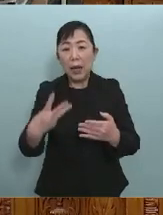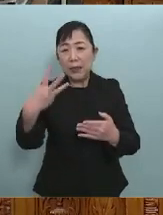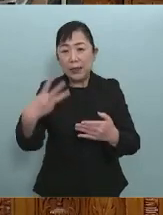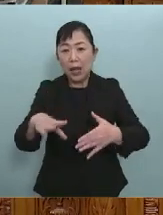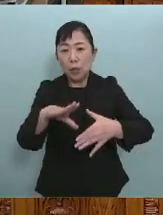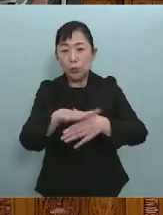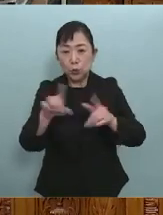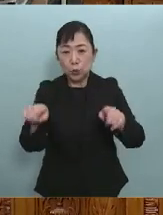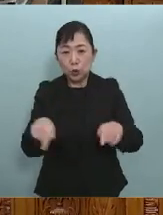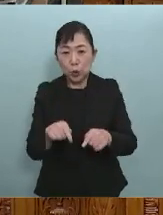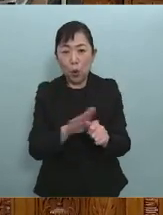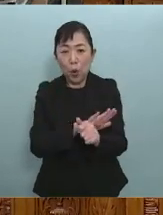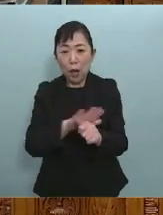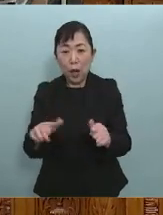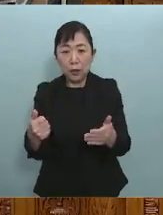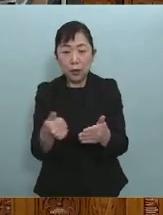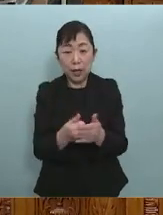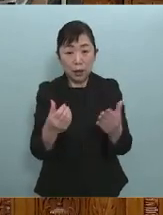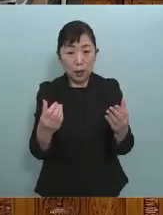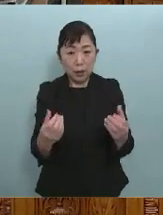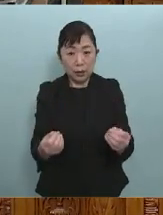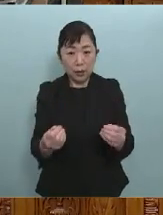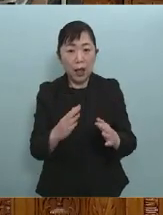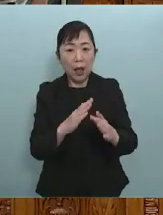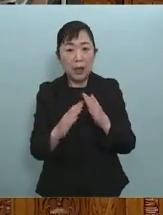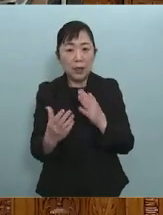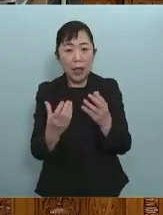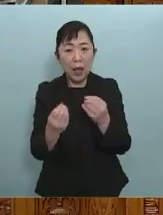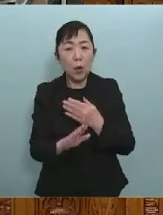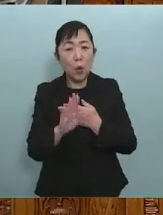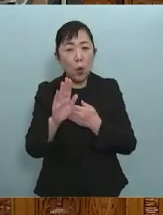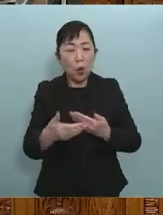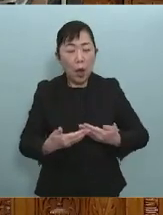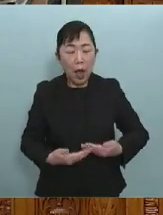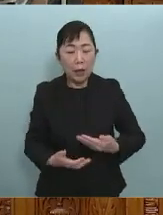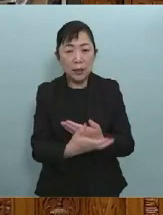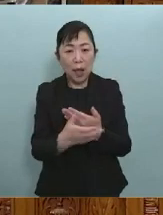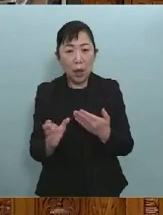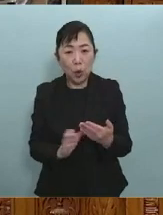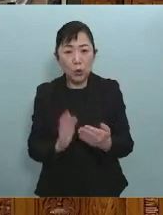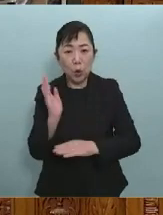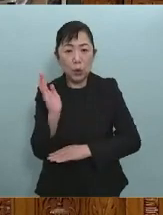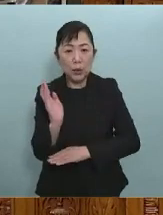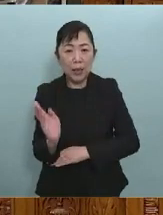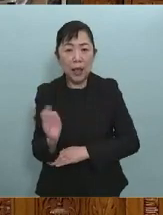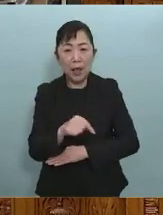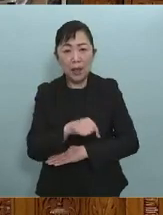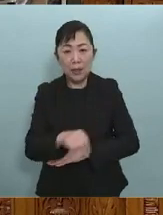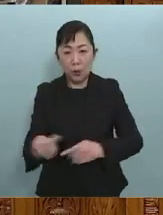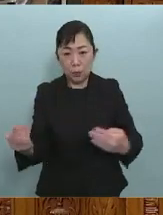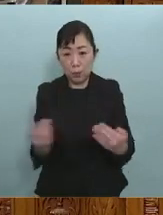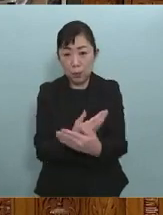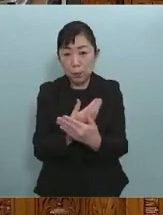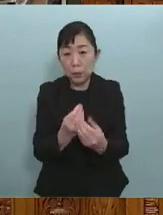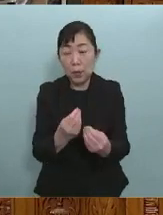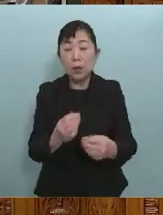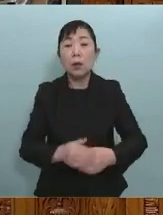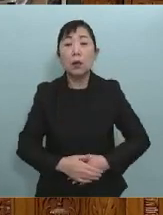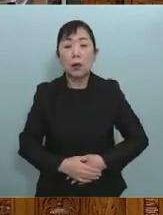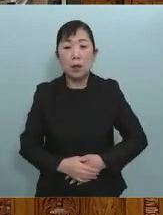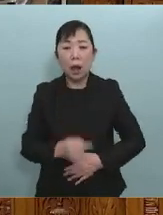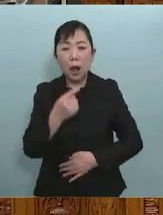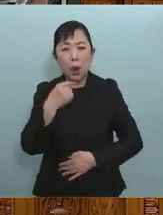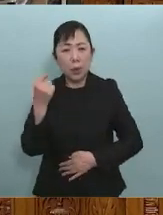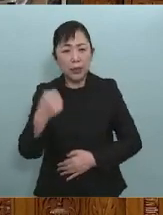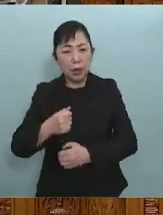え閣議決定をしえ戦後の安全保障政策を大きく転換いたしましたえまたロシアに